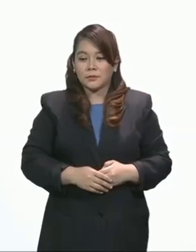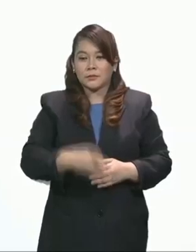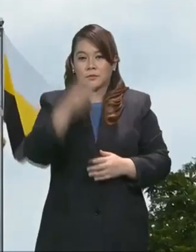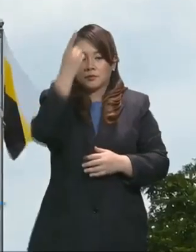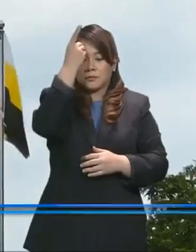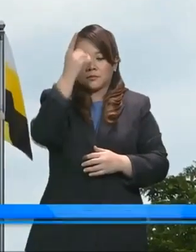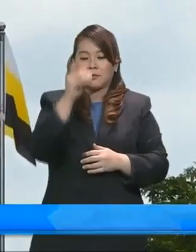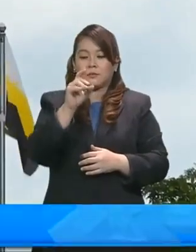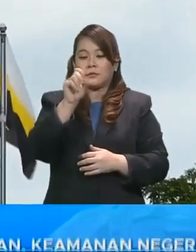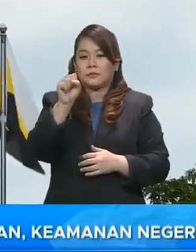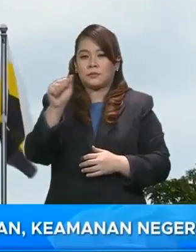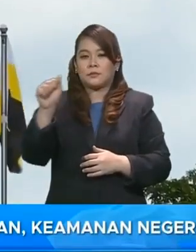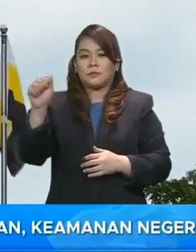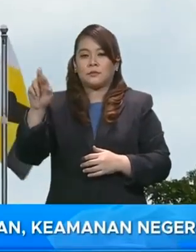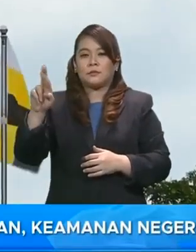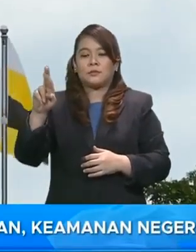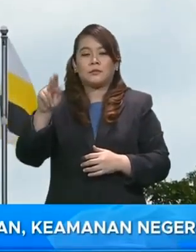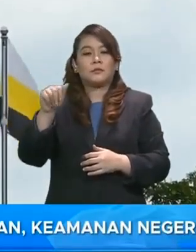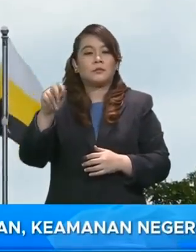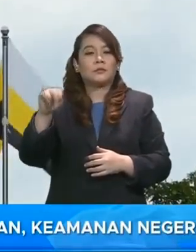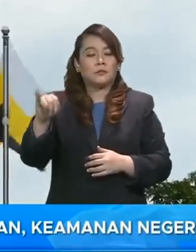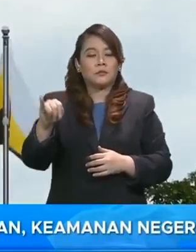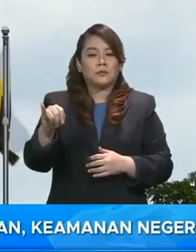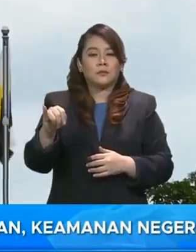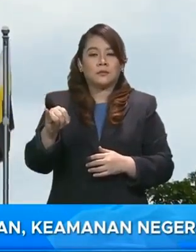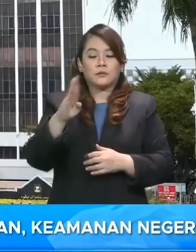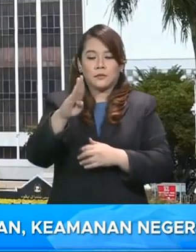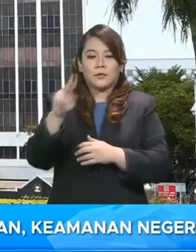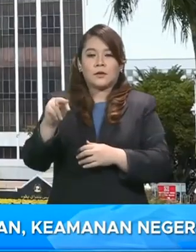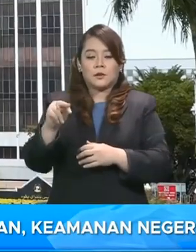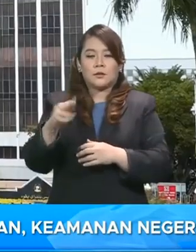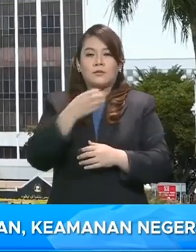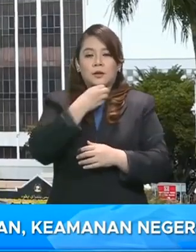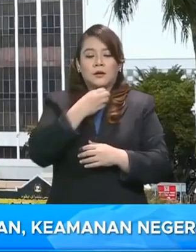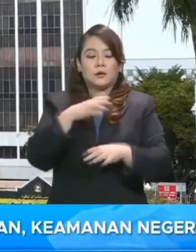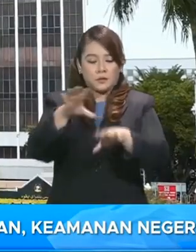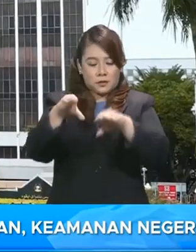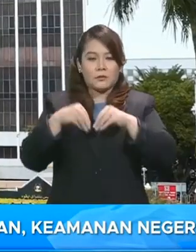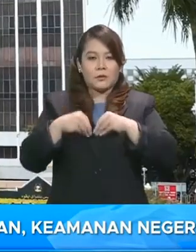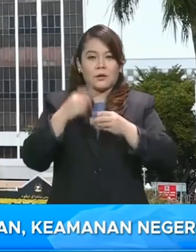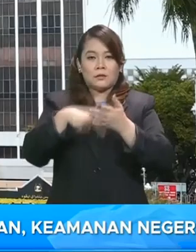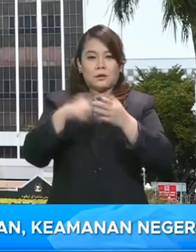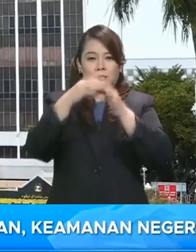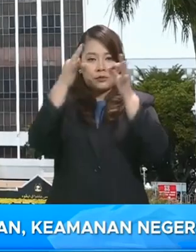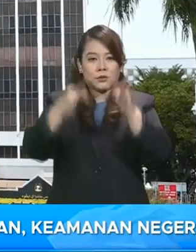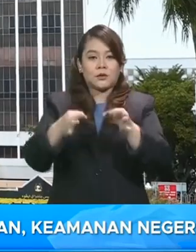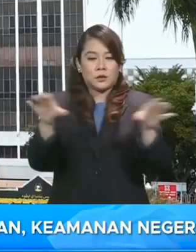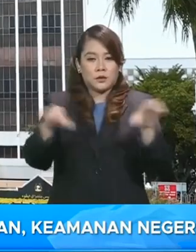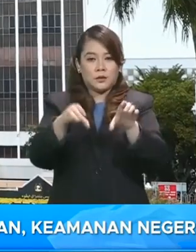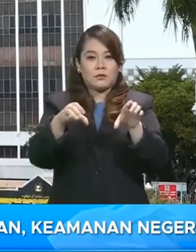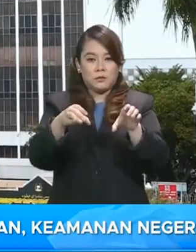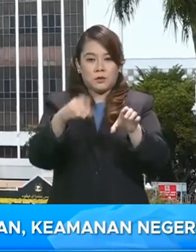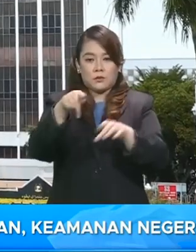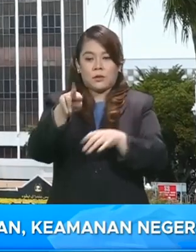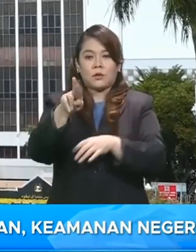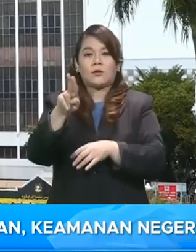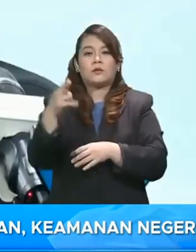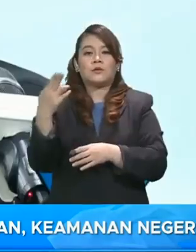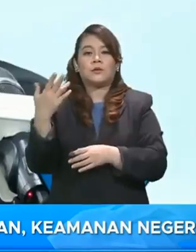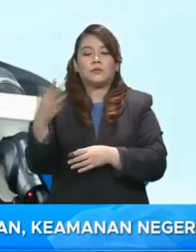Datuk Seri Sarani berkata BN Perak akur dan menghormati keputusan yang dibuat oleh rakyat dalam PRU15 pada 19 November